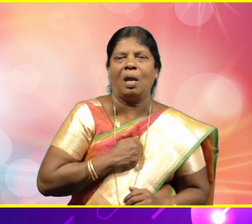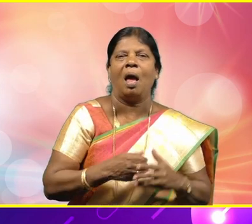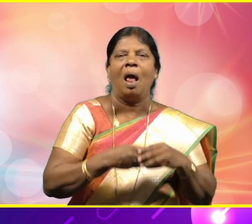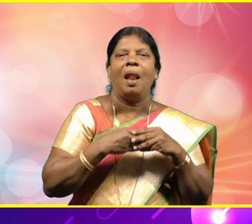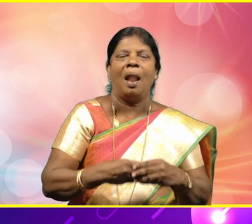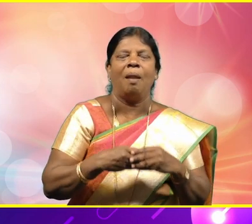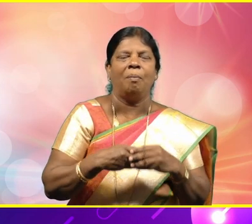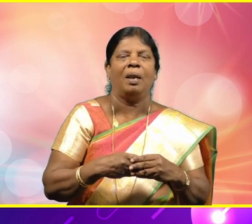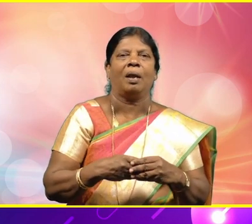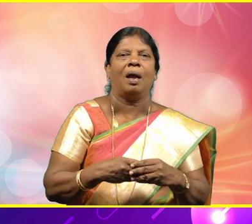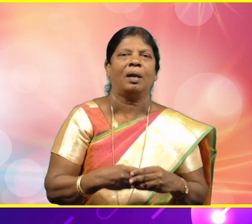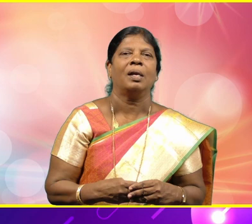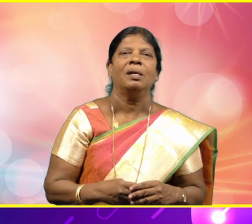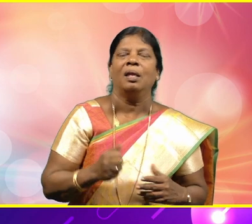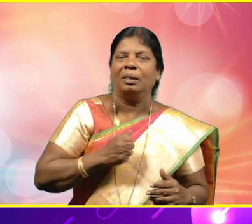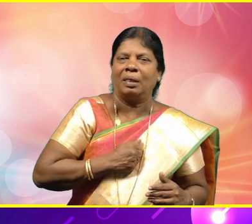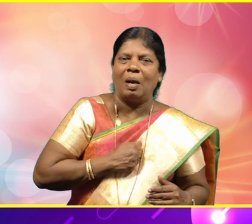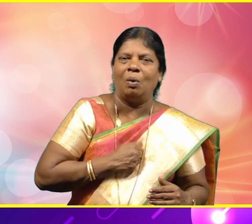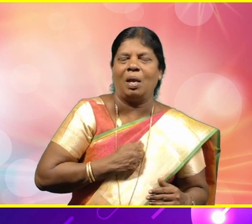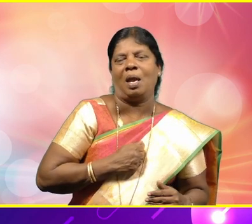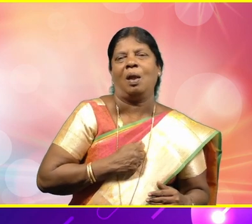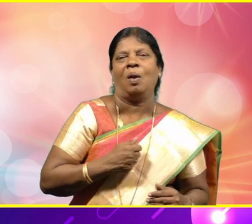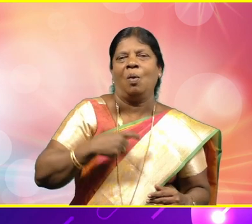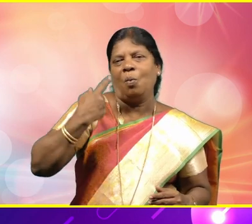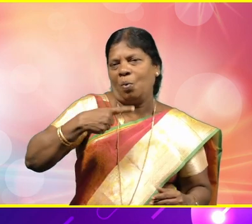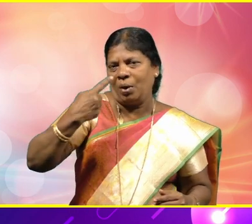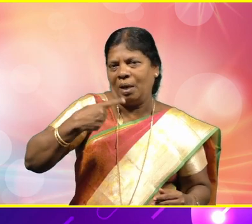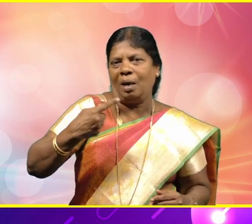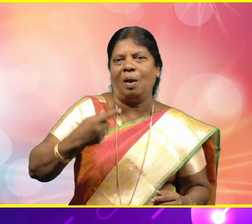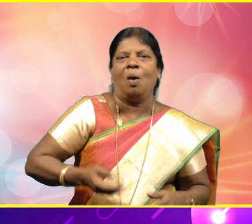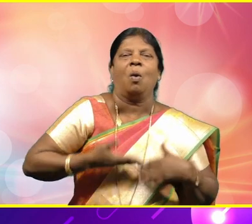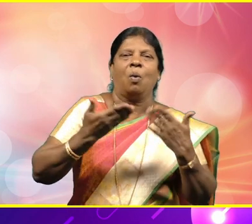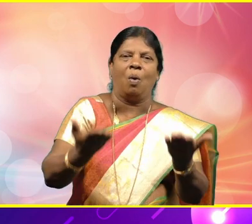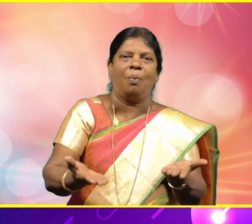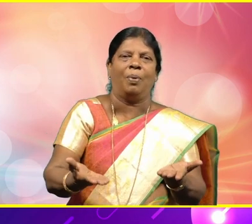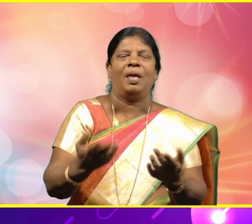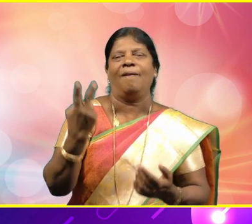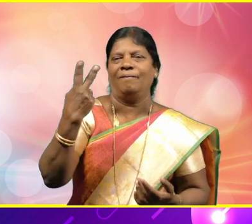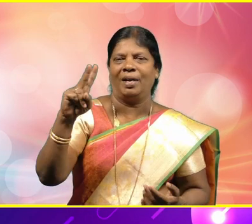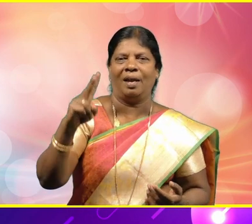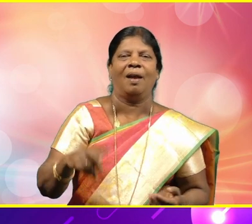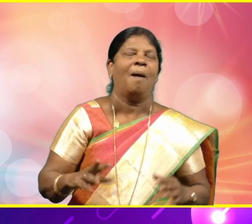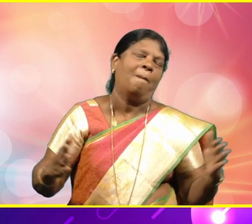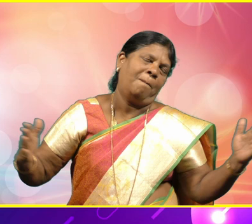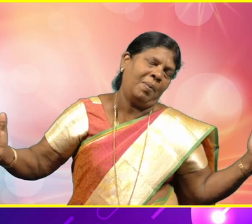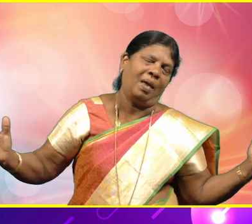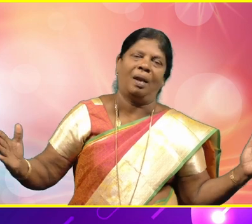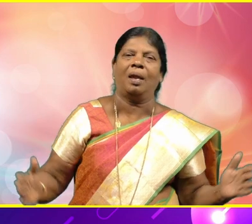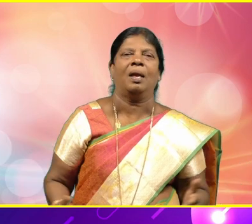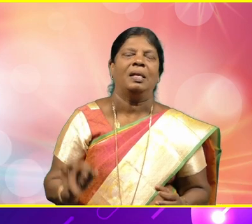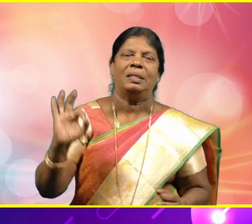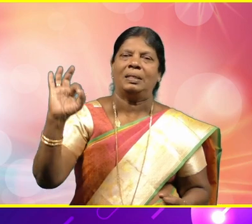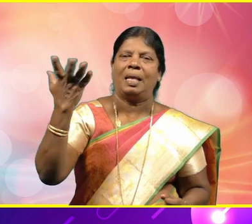தனது நண்பருக்காக தன்னுடைய உயிரை கொடுப்பதை விட